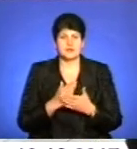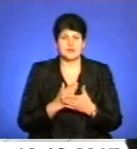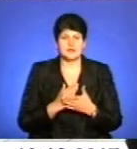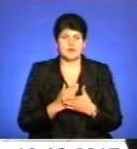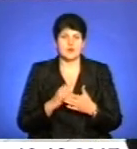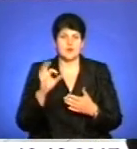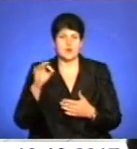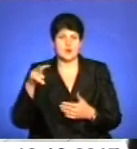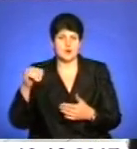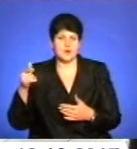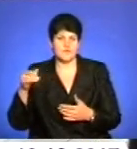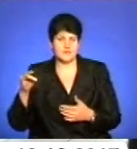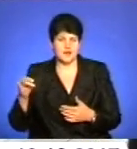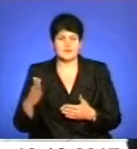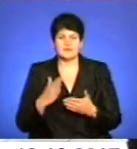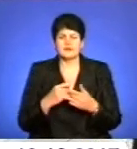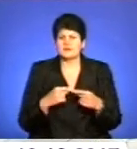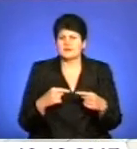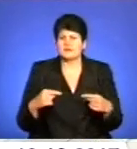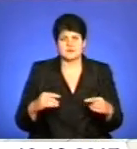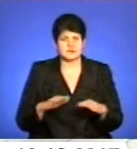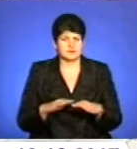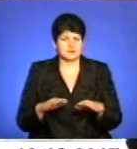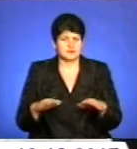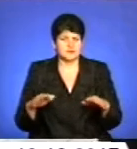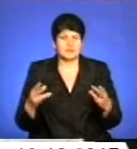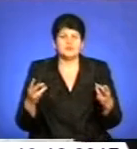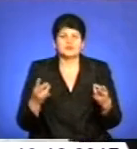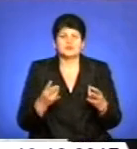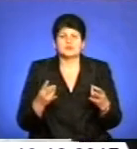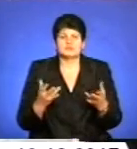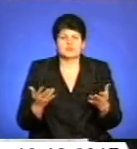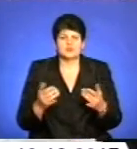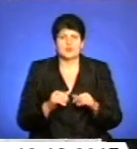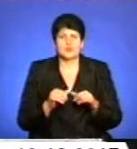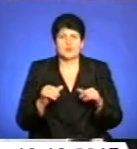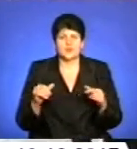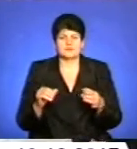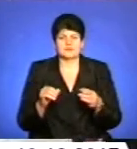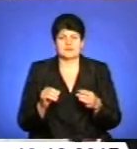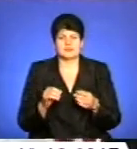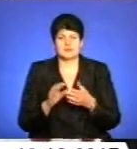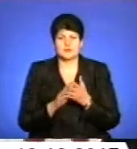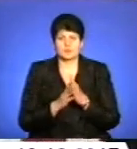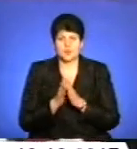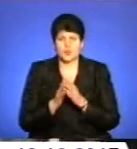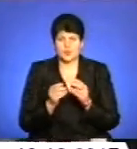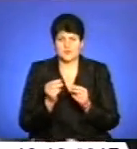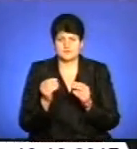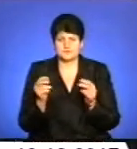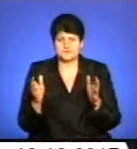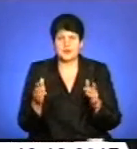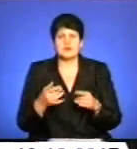олігофрени, є багато різних таких дітей, які потребують якраз розвитку дрібної моторики. І от